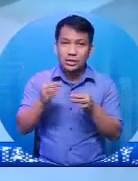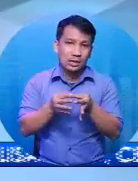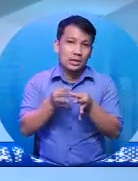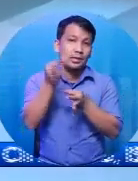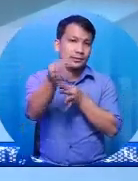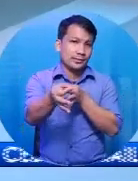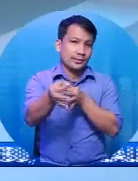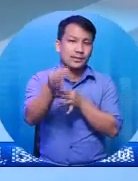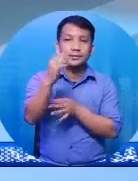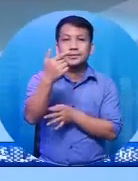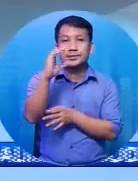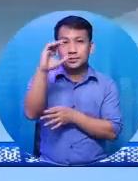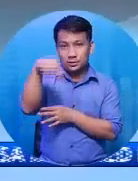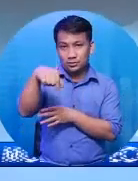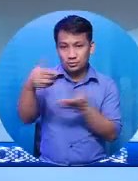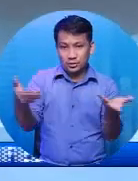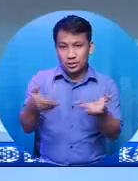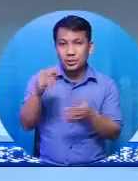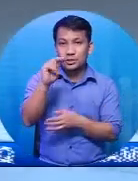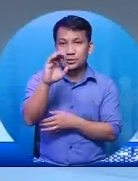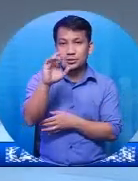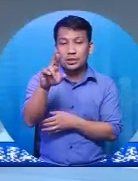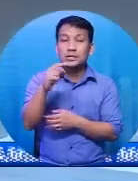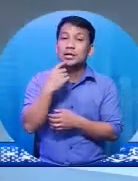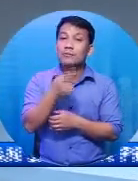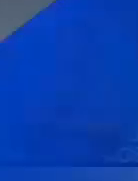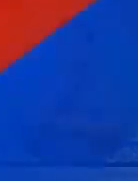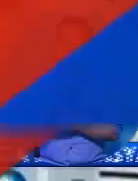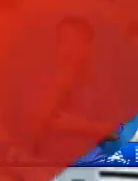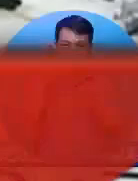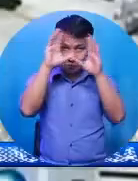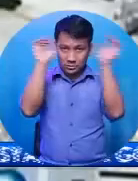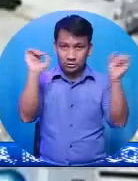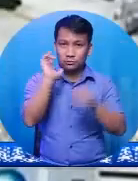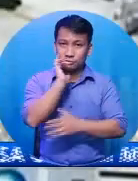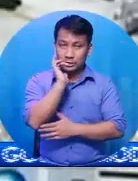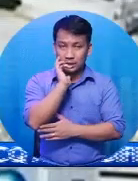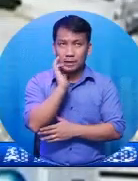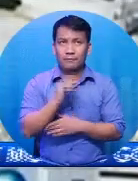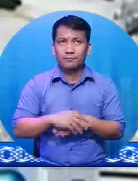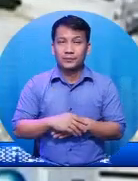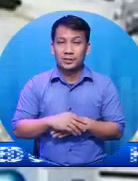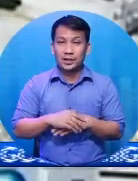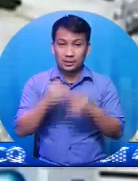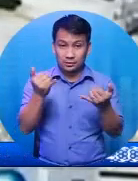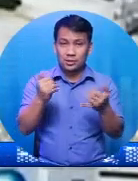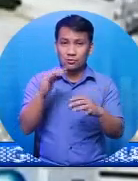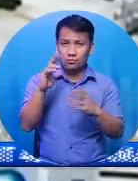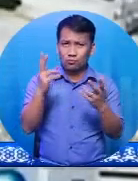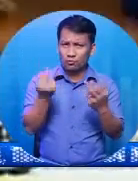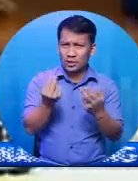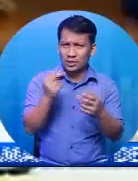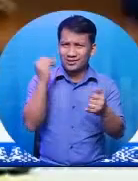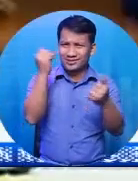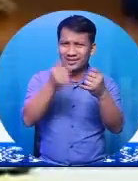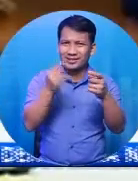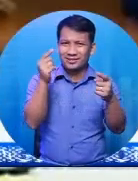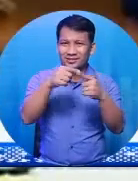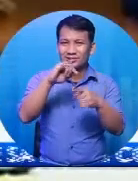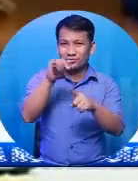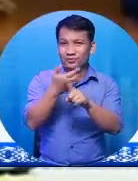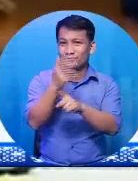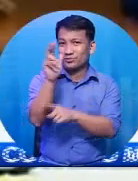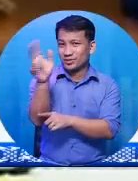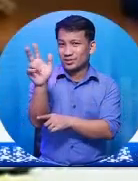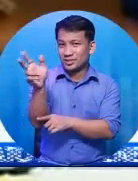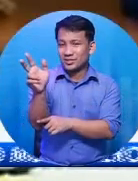extended GCQ sa NCR, sabi mismo ng Pangulo. Hanggang sa katapusan niyan ng buwan, mga kapatid. Pero sa Cebu City, ibinalik